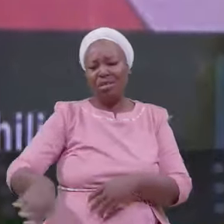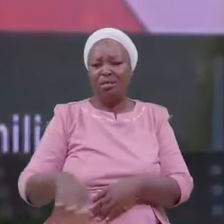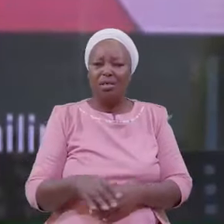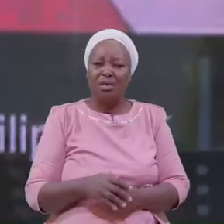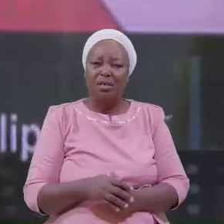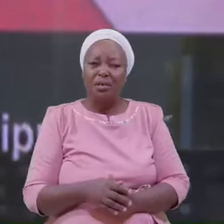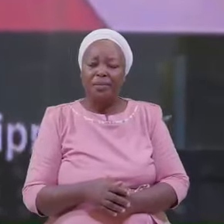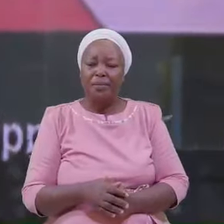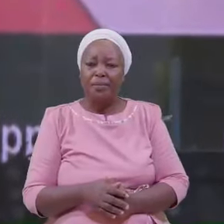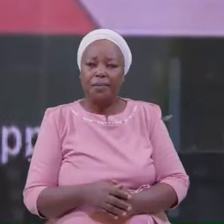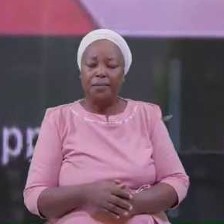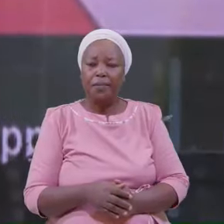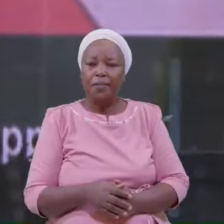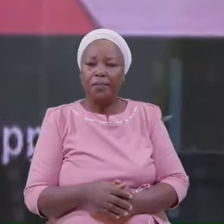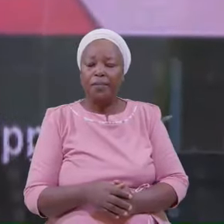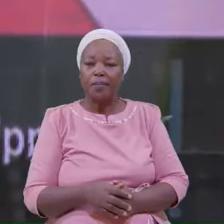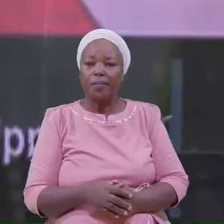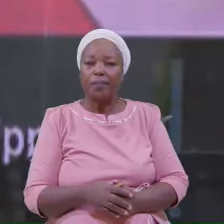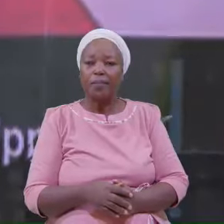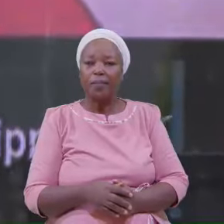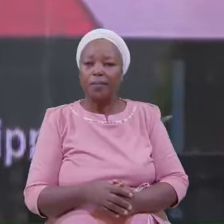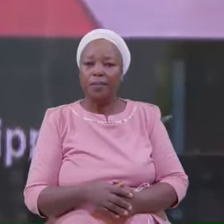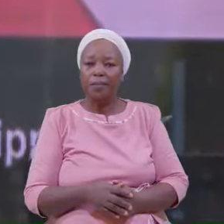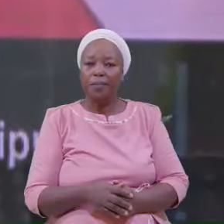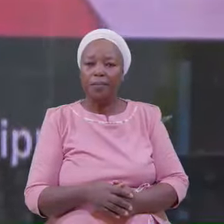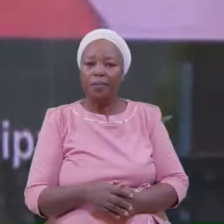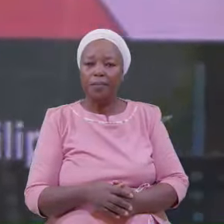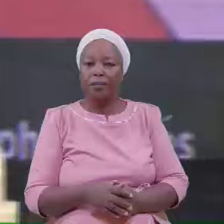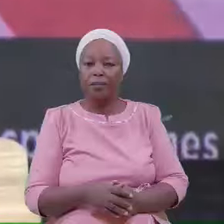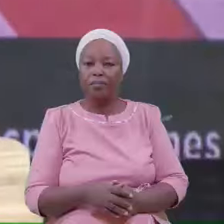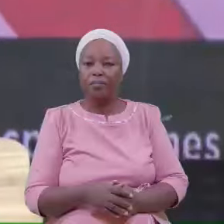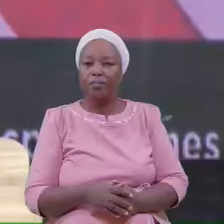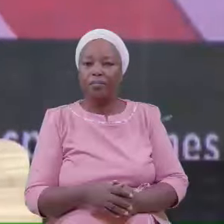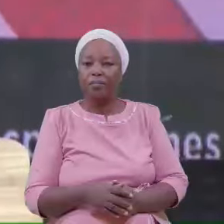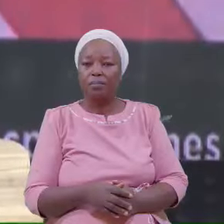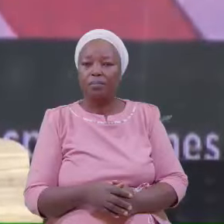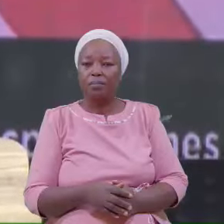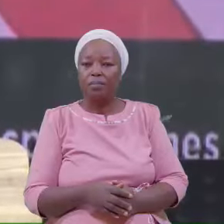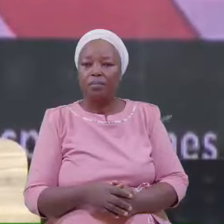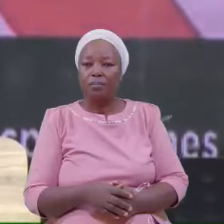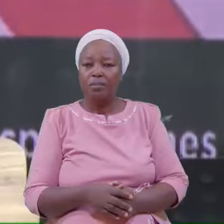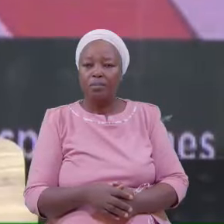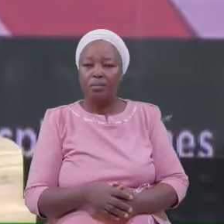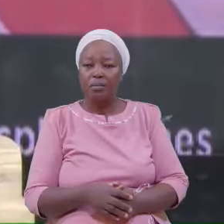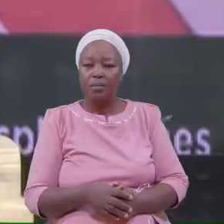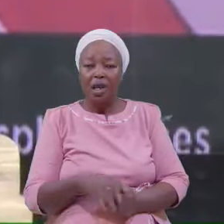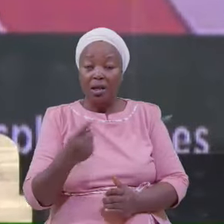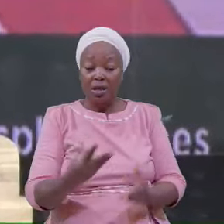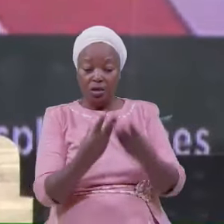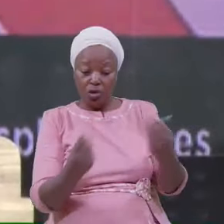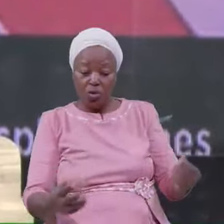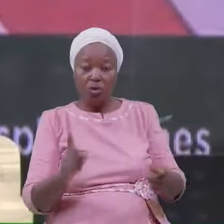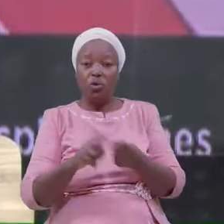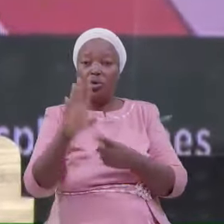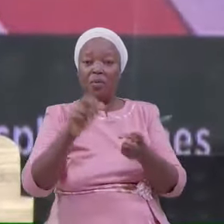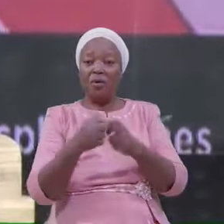masama ka, subalit ikaw ay pumunta dito sa crusade na ito. Huwag mong tignan yan. The solution to your problem. Ang